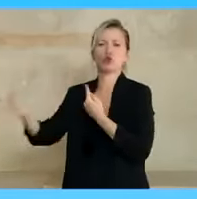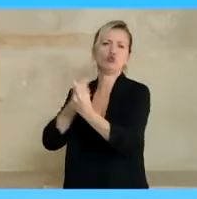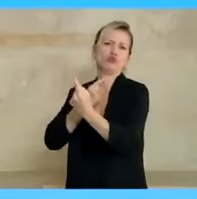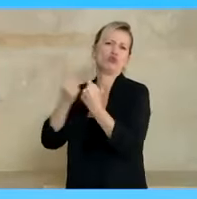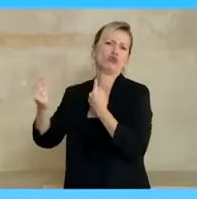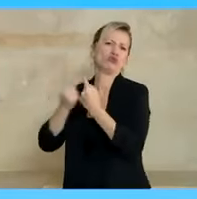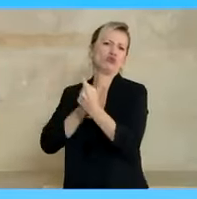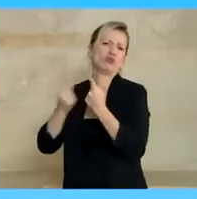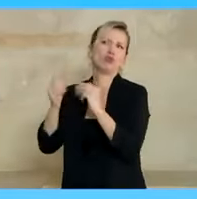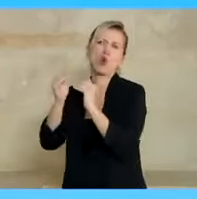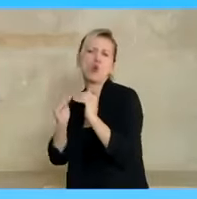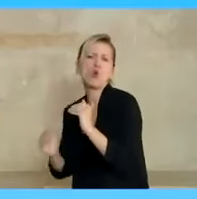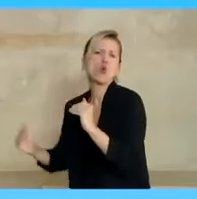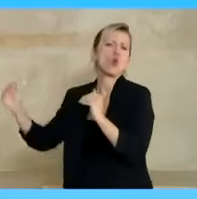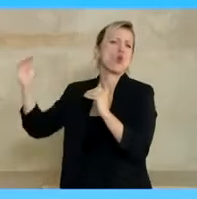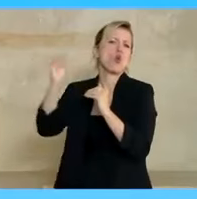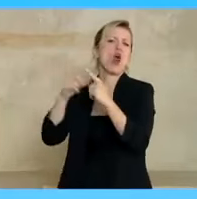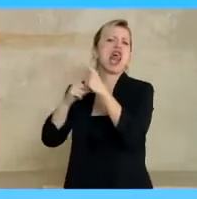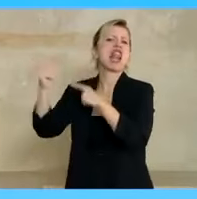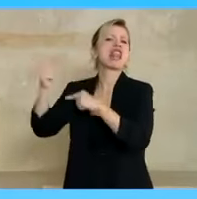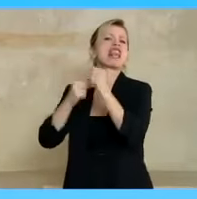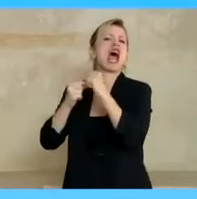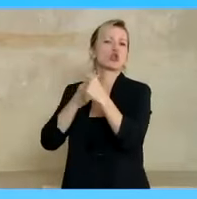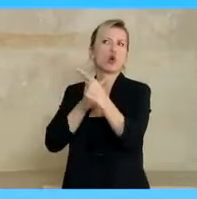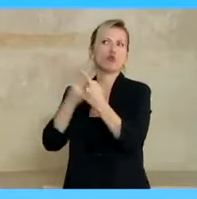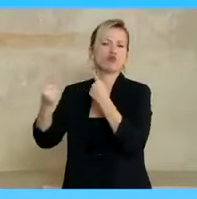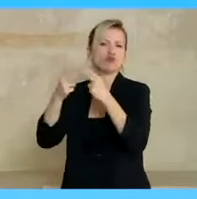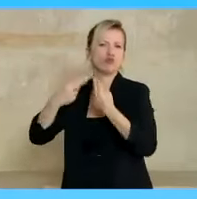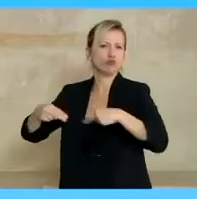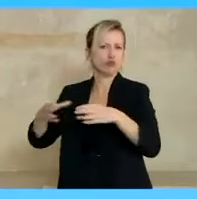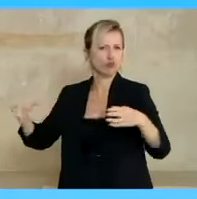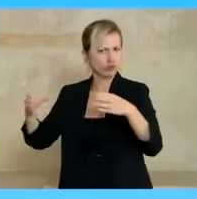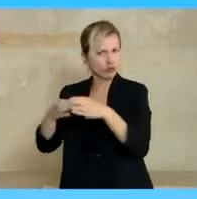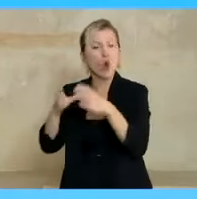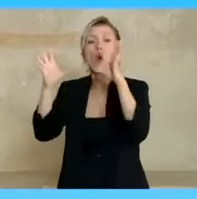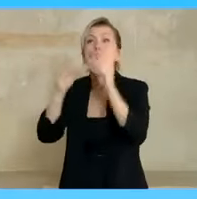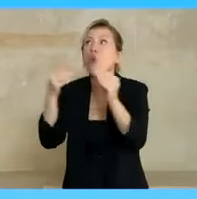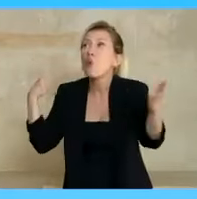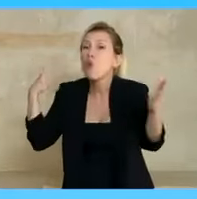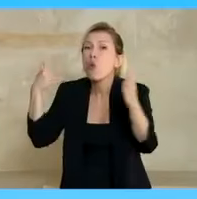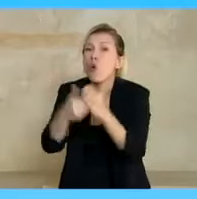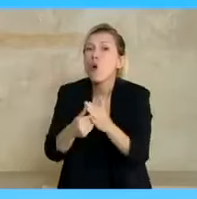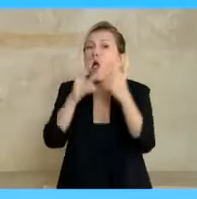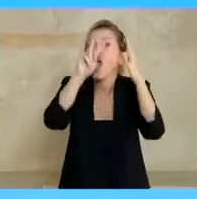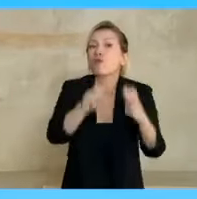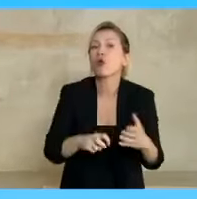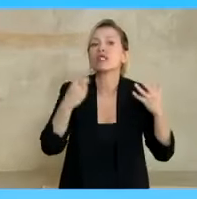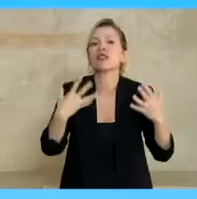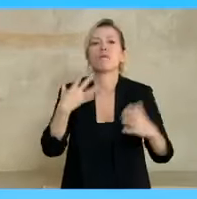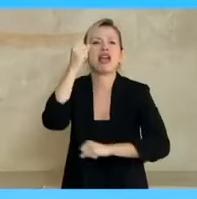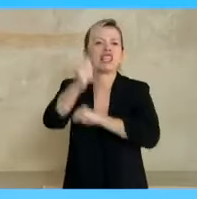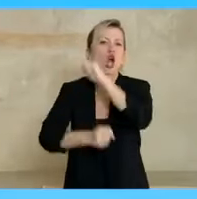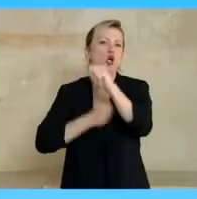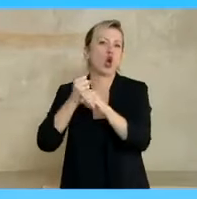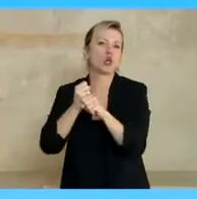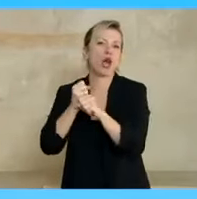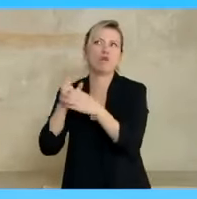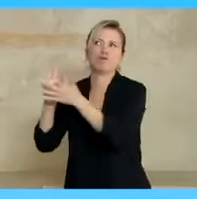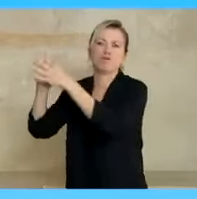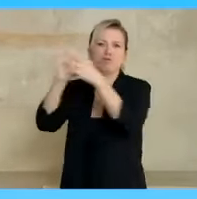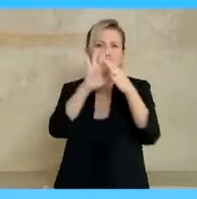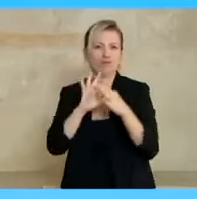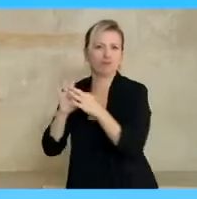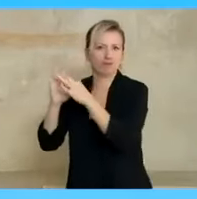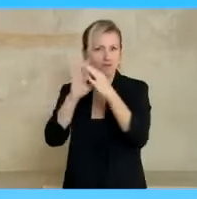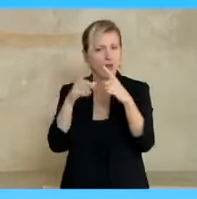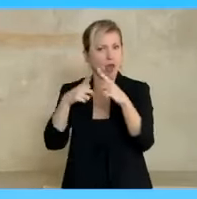κορυφής του ΝΑΤΟ για τα 75 χρόνια από την ίδρυση της Συμμαχίας και θα